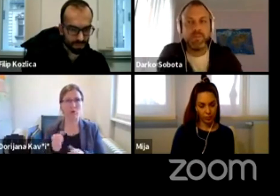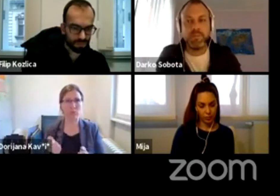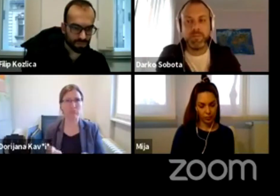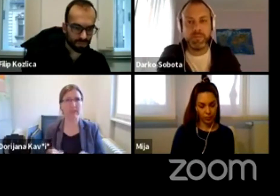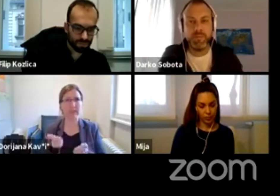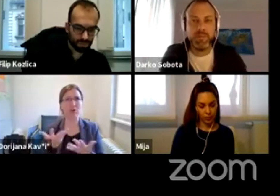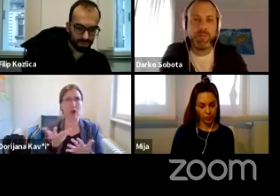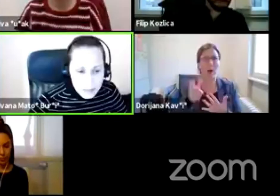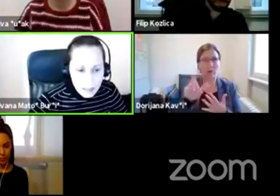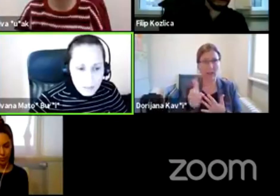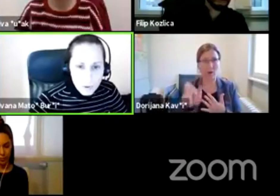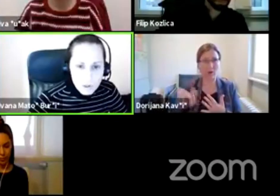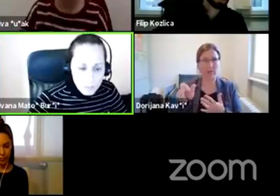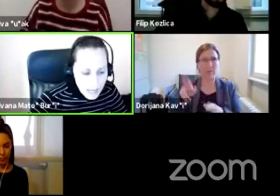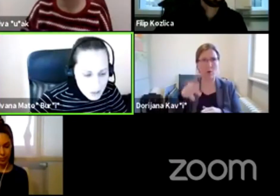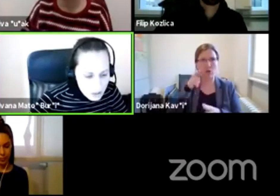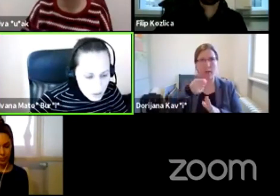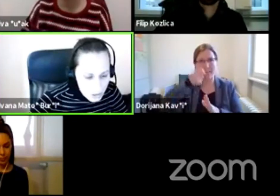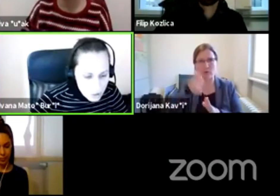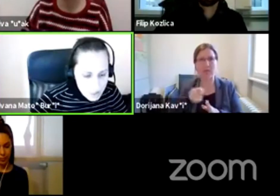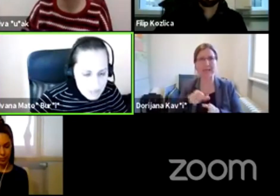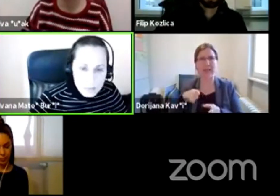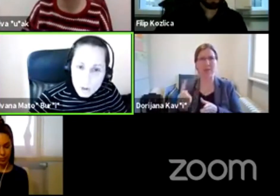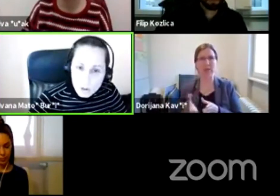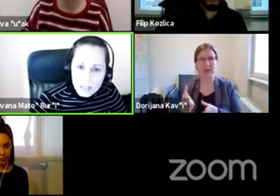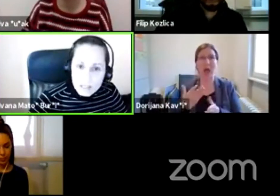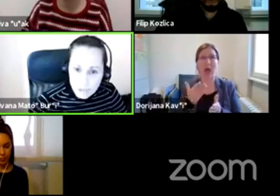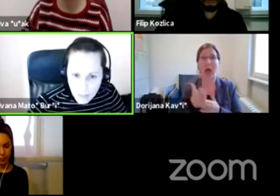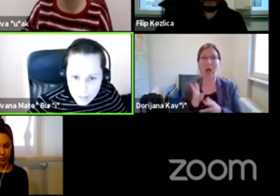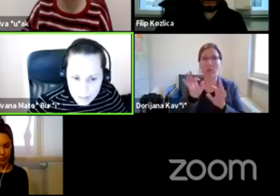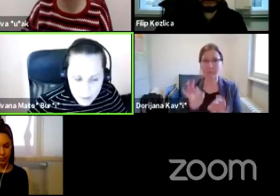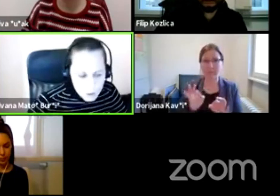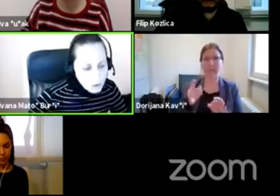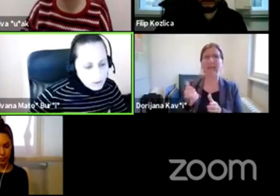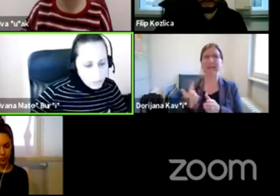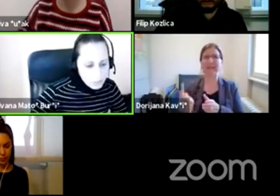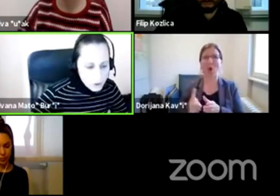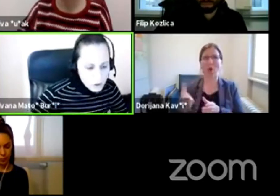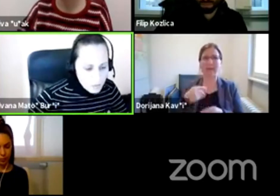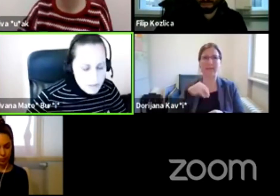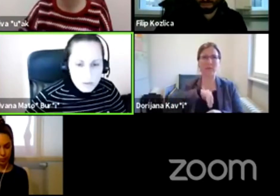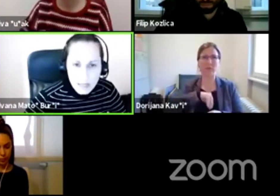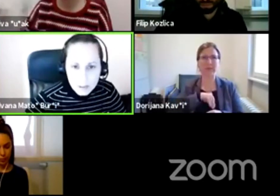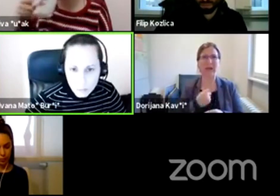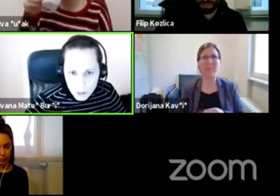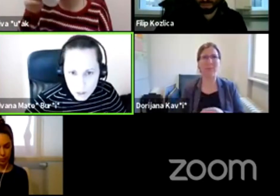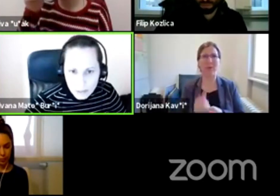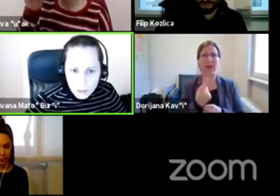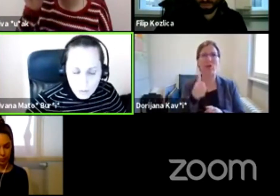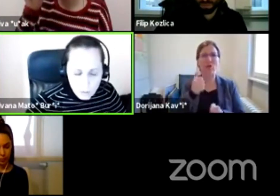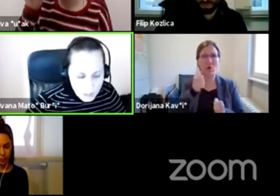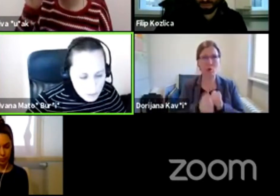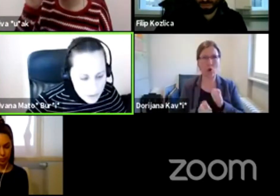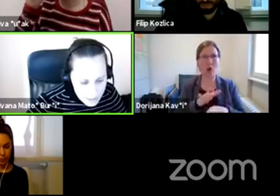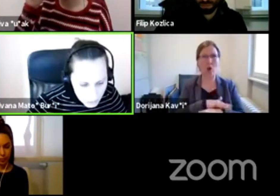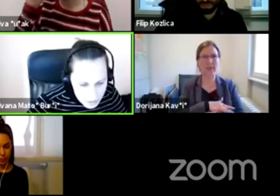tu populaciju jer može pojačati osjećaj samoće i izolacije, što onda opet može dovesti do daljnjeg pogoršanja